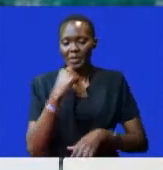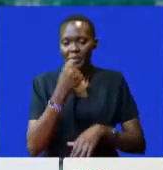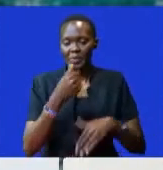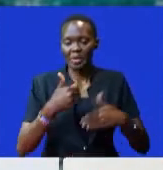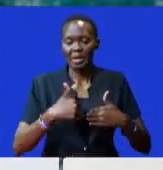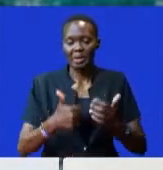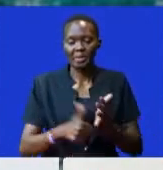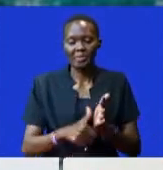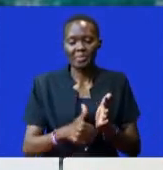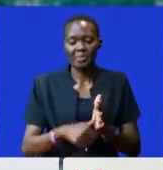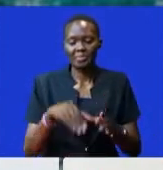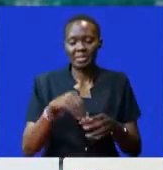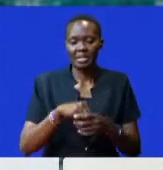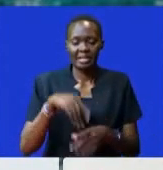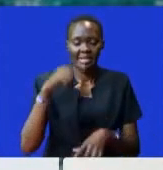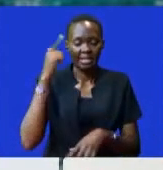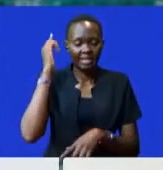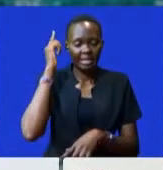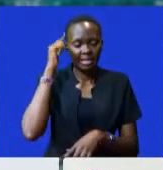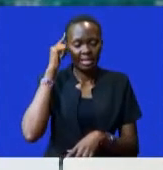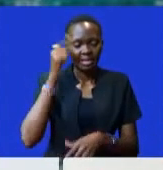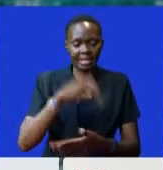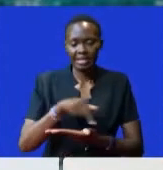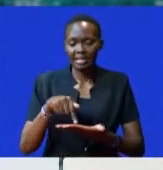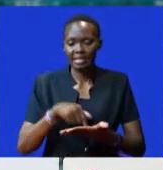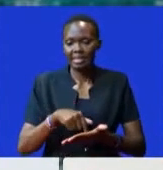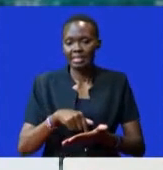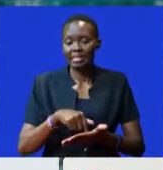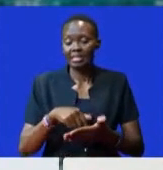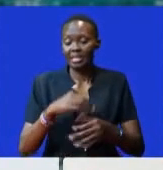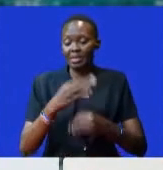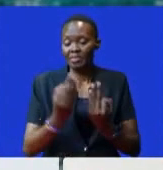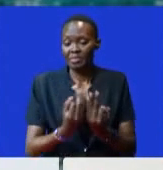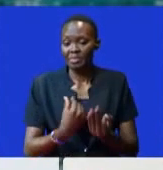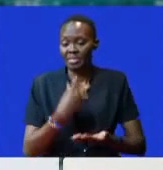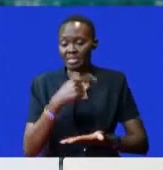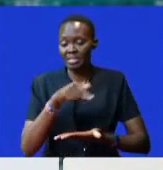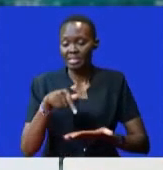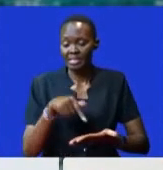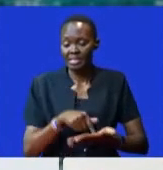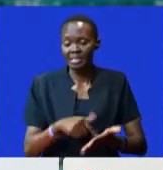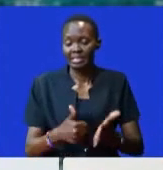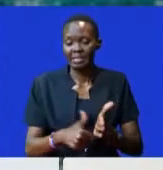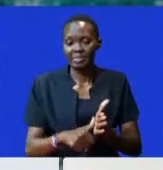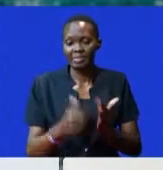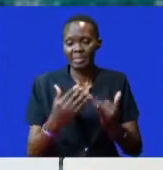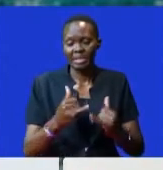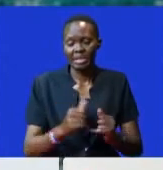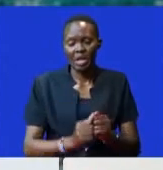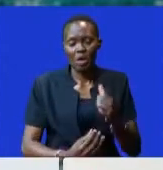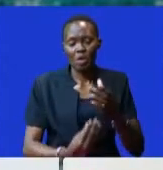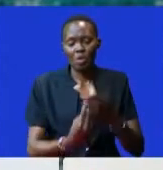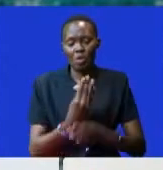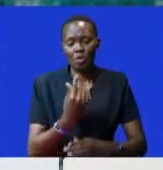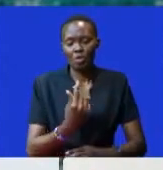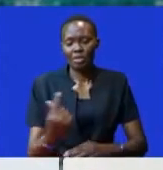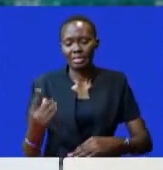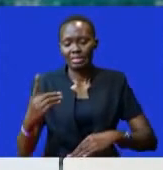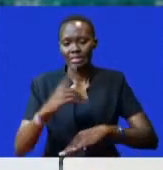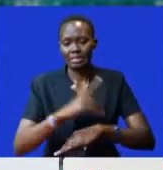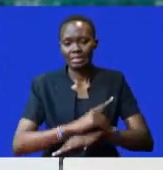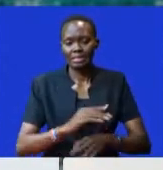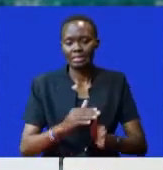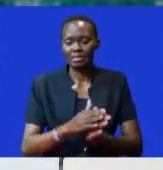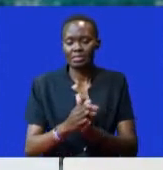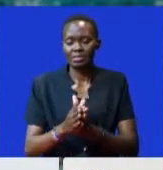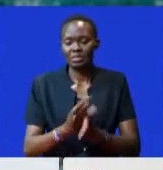chakre ne nyuole. Familia na wacho ni wi nyathigino osebedo mana kadongo odiochieng' ka odiochieng'. Justus Adoyo